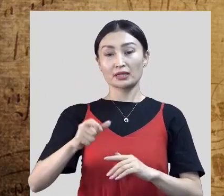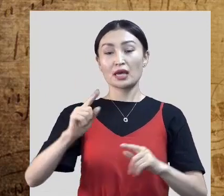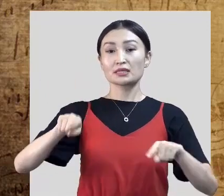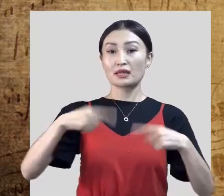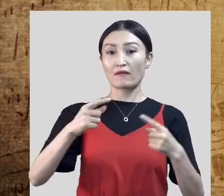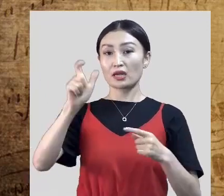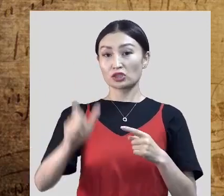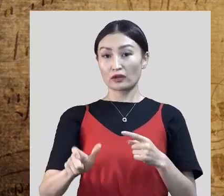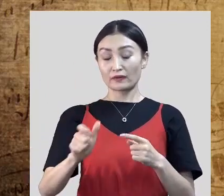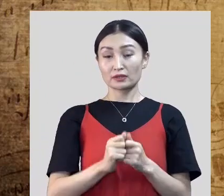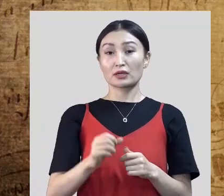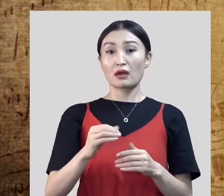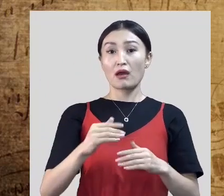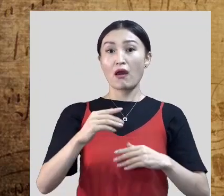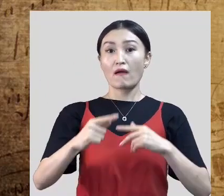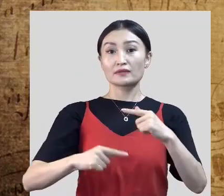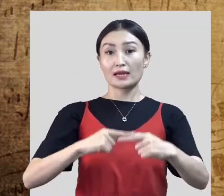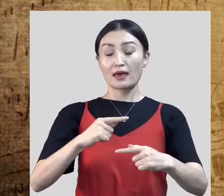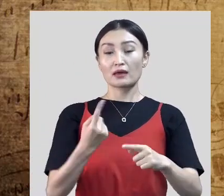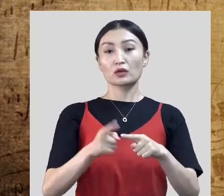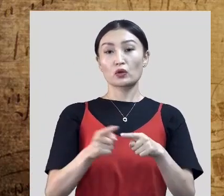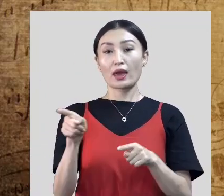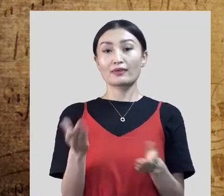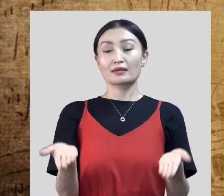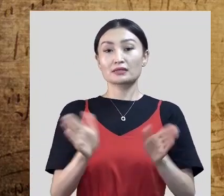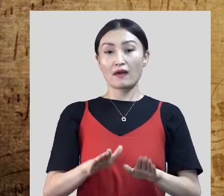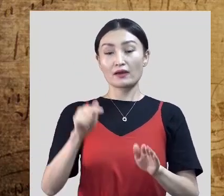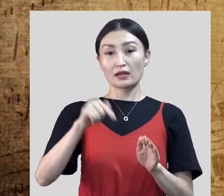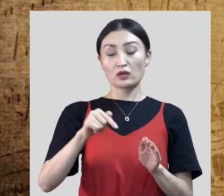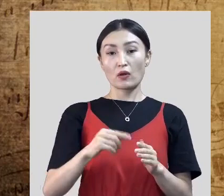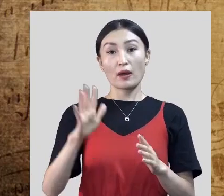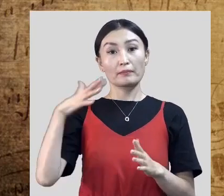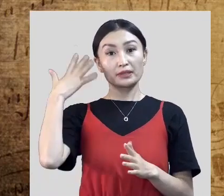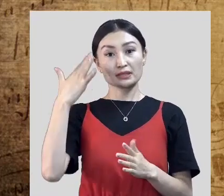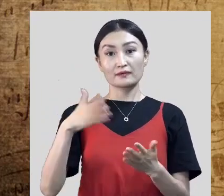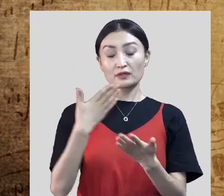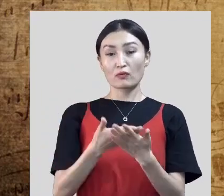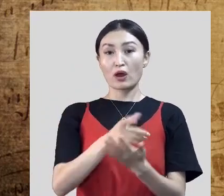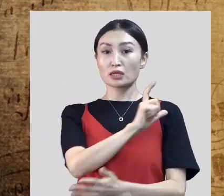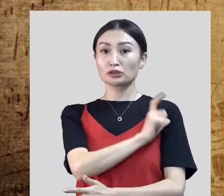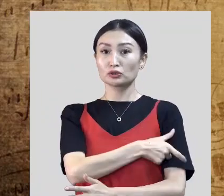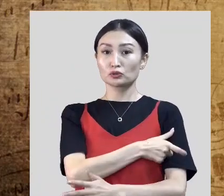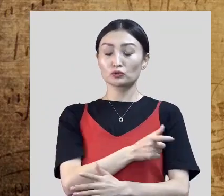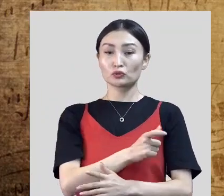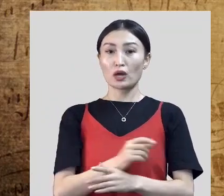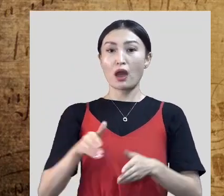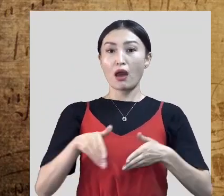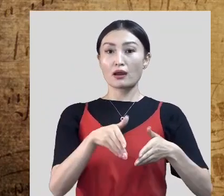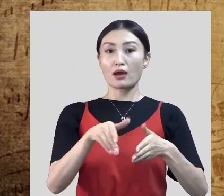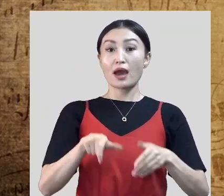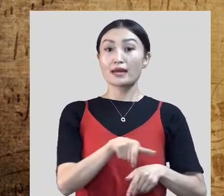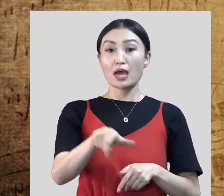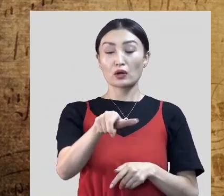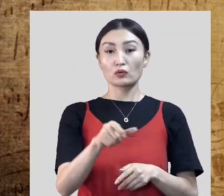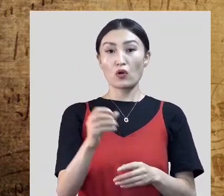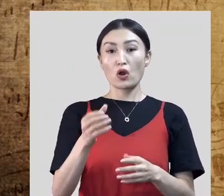развития человечества, след, который они оставили на нем. Представьте себе могучую и полноводную реку.